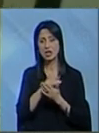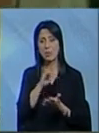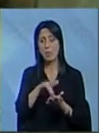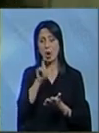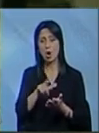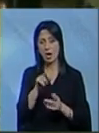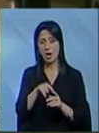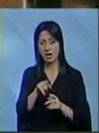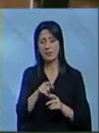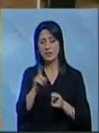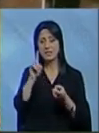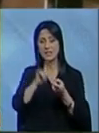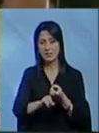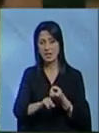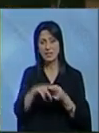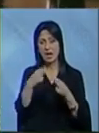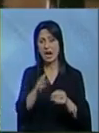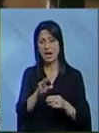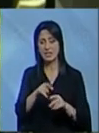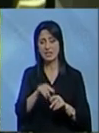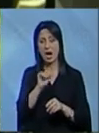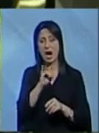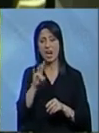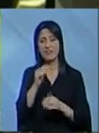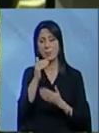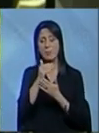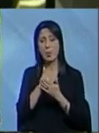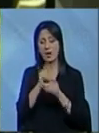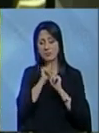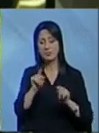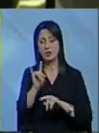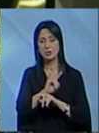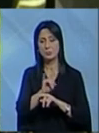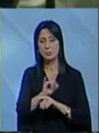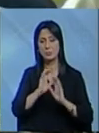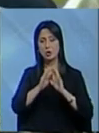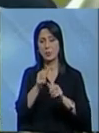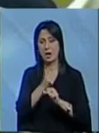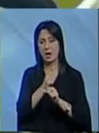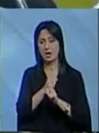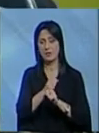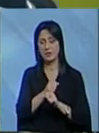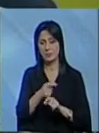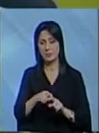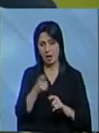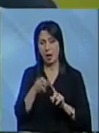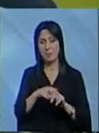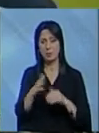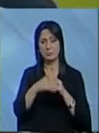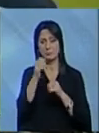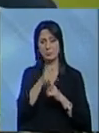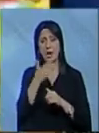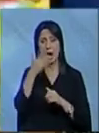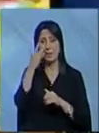მოქალაქეებს სოციალურ მედიაზე წვდომის საშუალებას არ აძლევს. ზარიფი კი რეჟიმის პროპაგანდას და დეზინფორმაციას მთელ მსოფლიოში ავრცელებს, თქვა ნუჩინმა. ვაშინგტონის